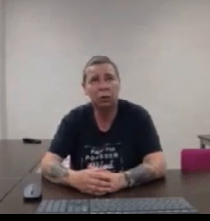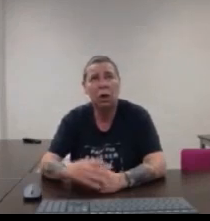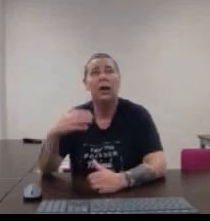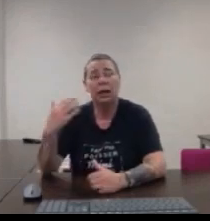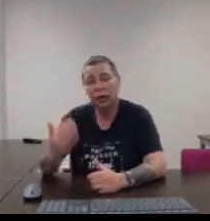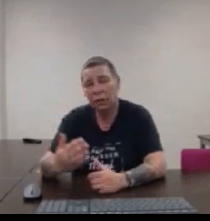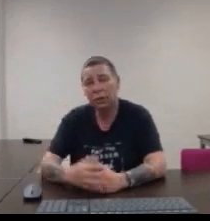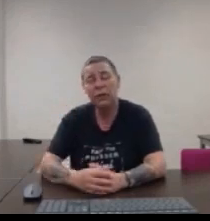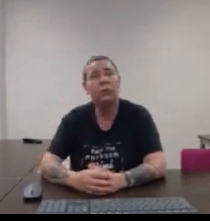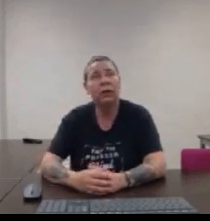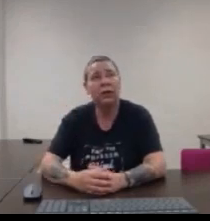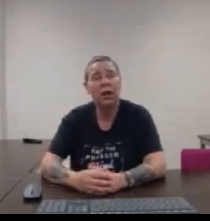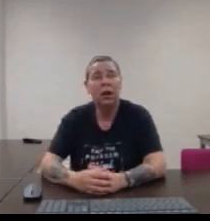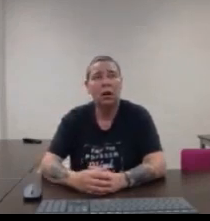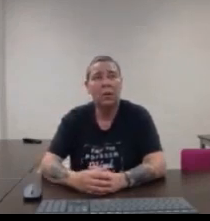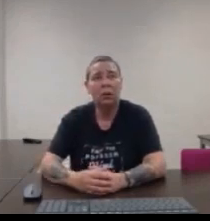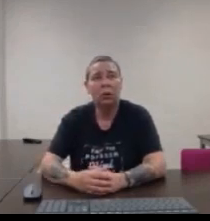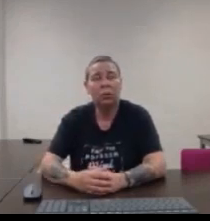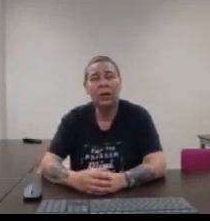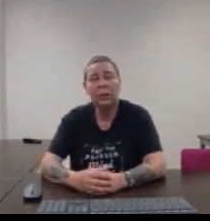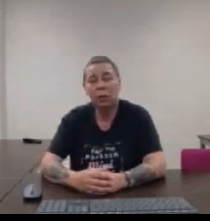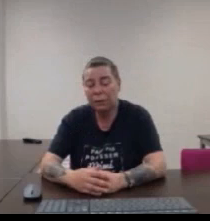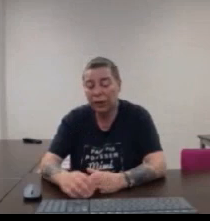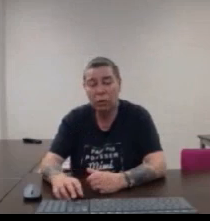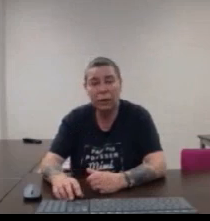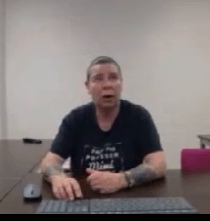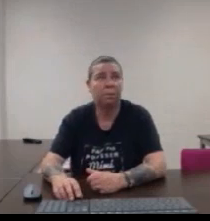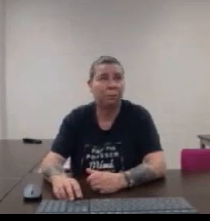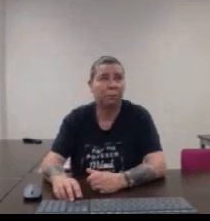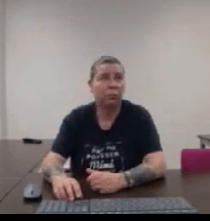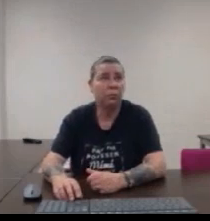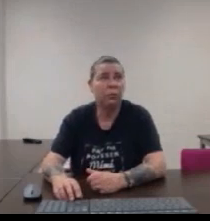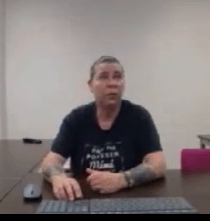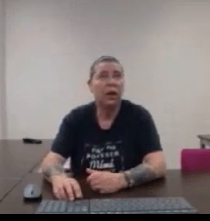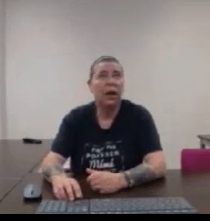statique maintenue, et ça va aussi favoriser malheureusement les problèmes circulatoires.